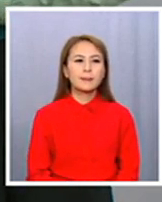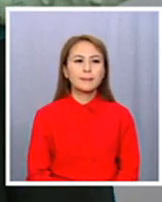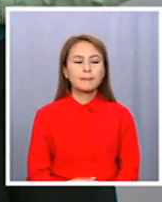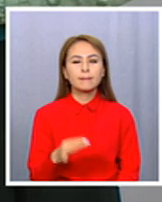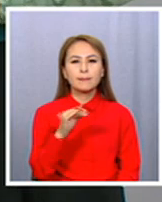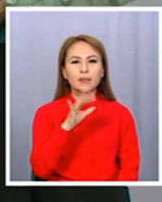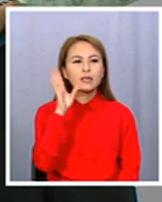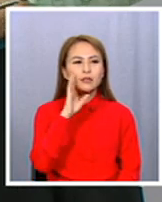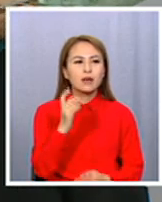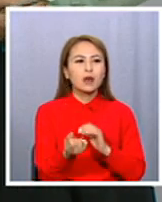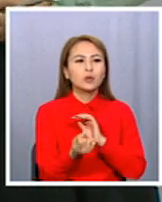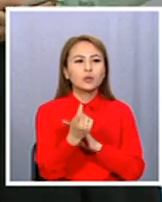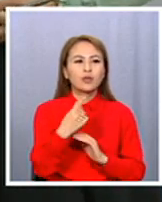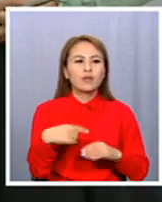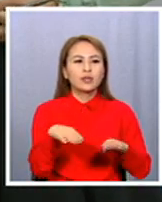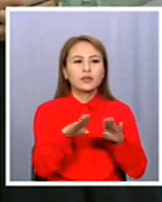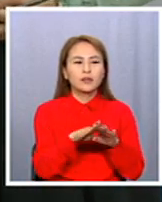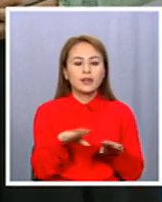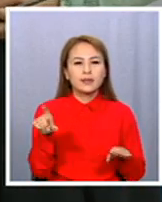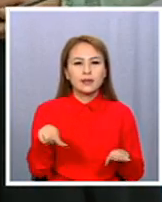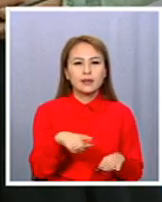Источником какой воды являются реки?